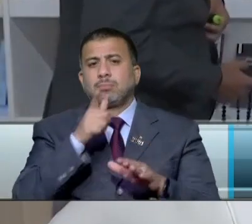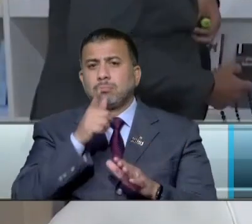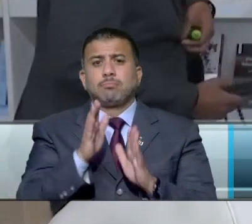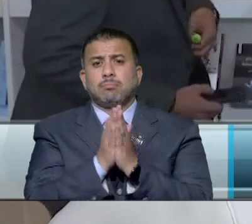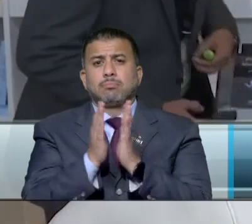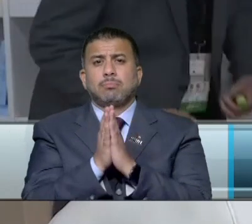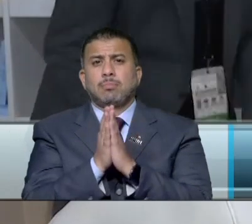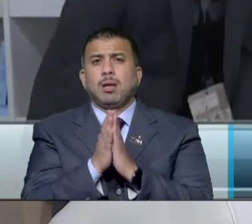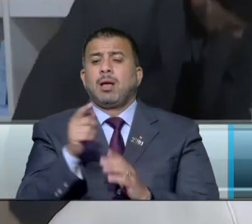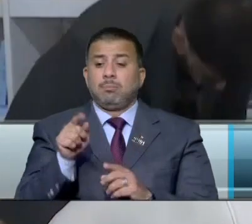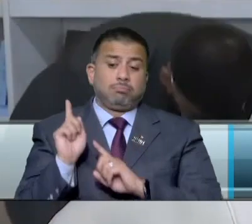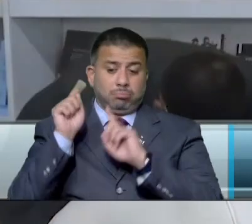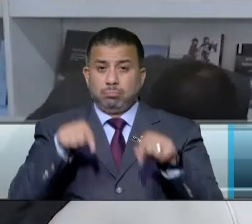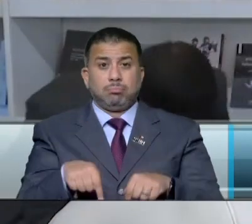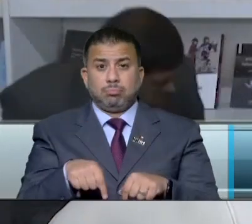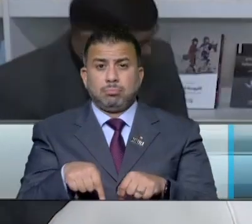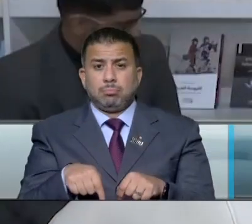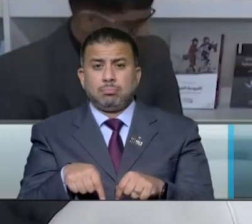منها حتى الآن